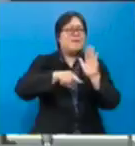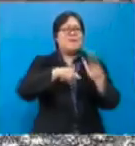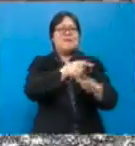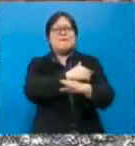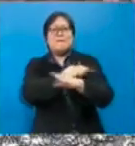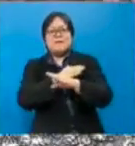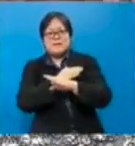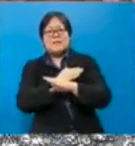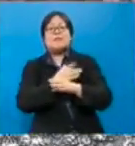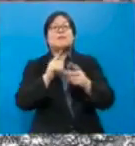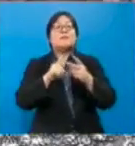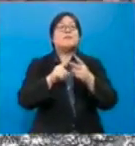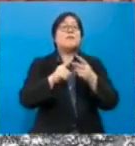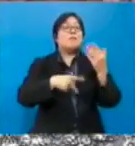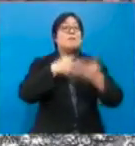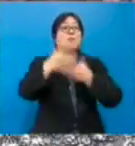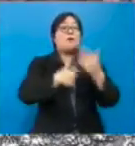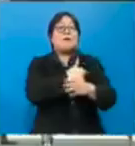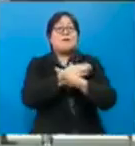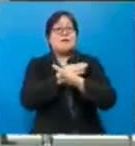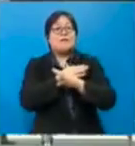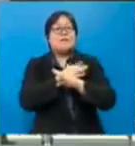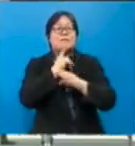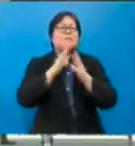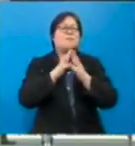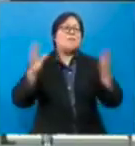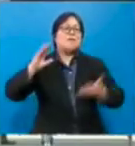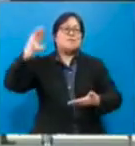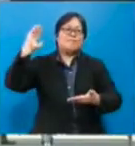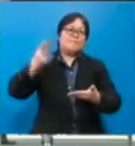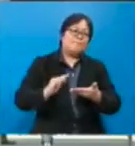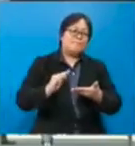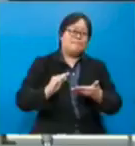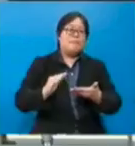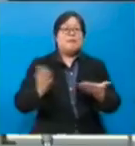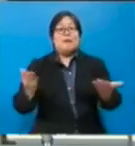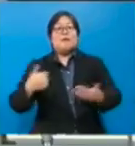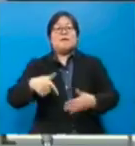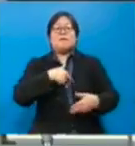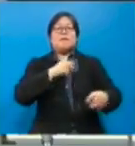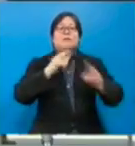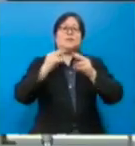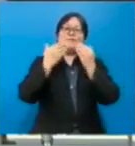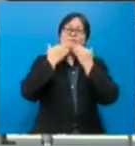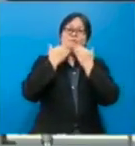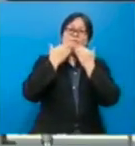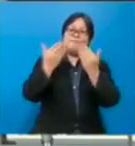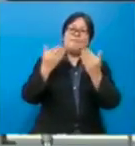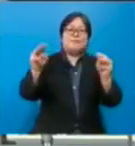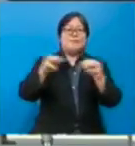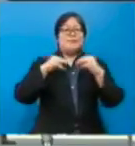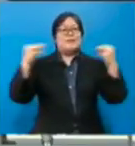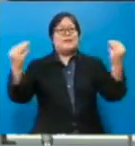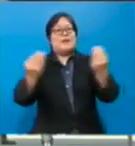vaksin dan vaksinasi ini telah pun sangat banyak berkurangan, dan kita mengucapkan terima kasih kepada